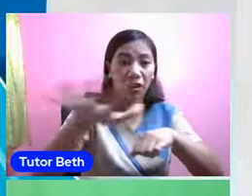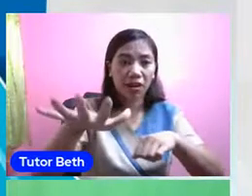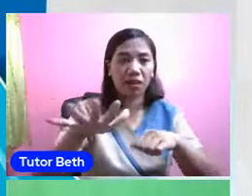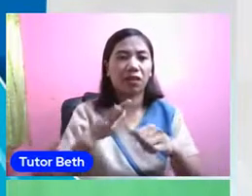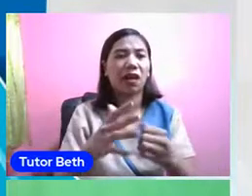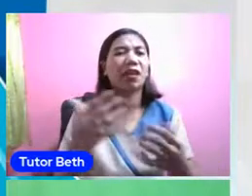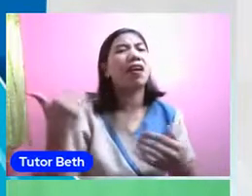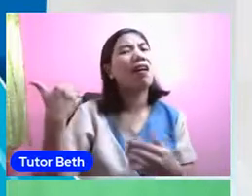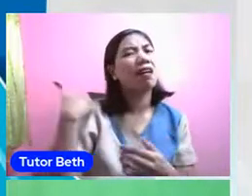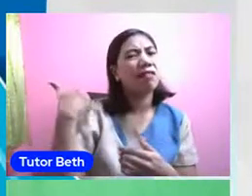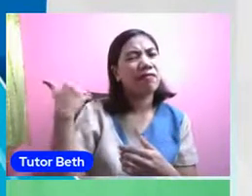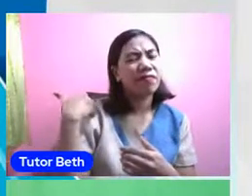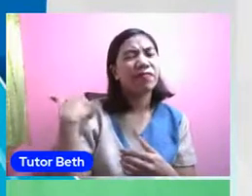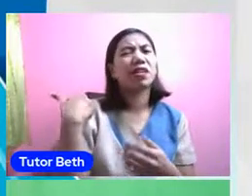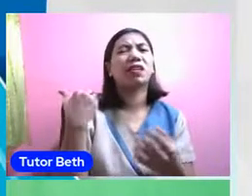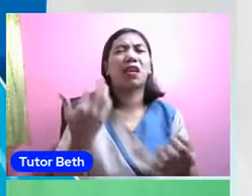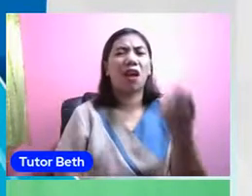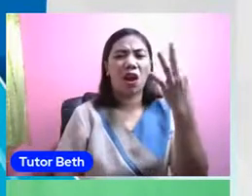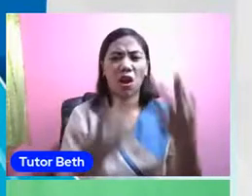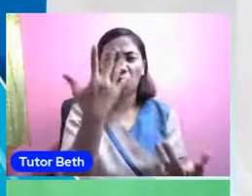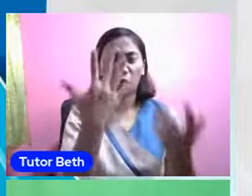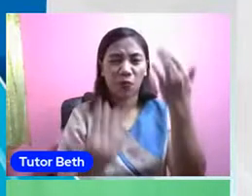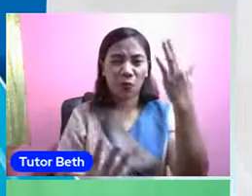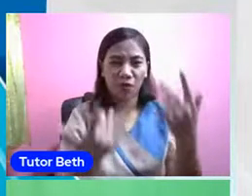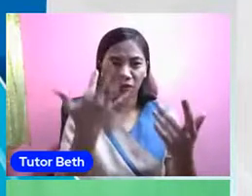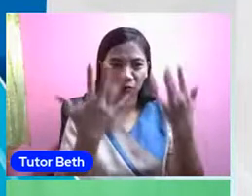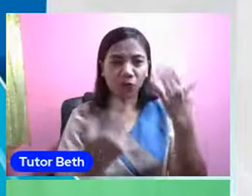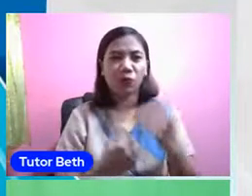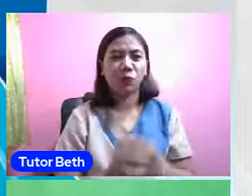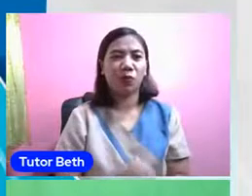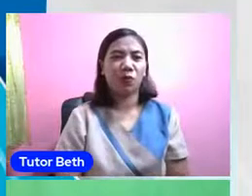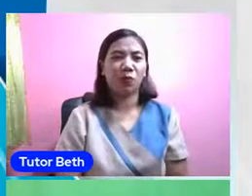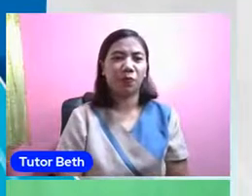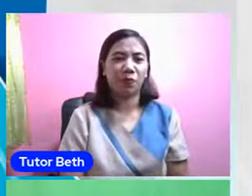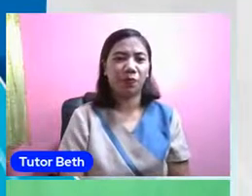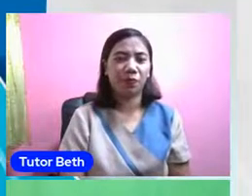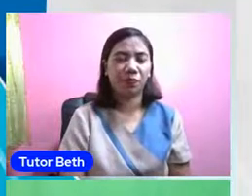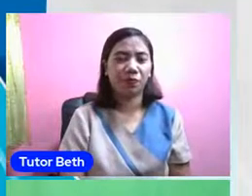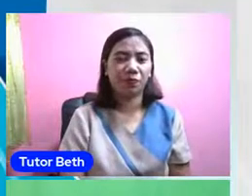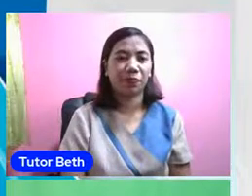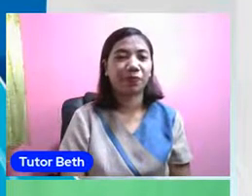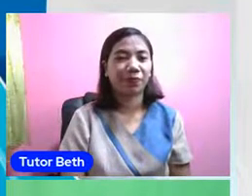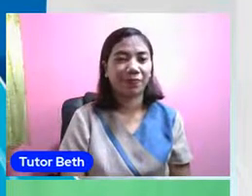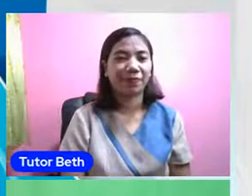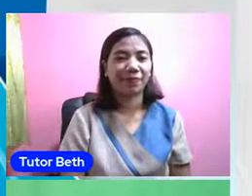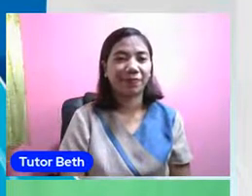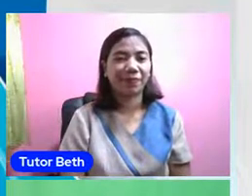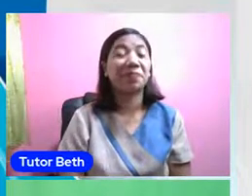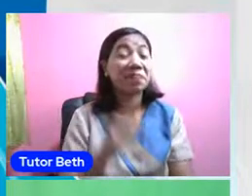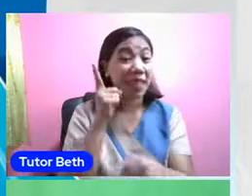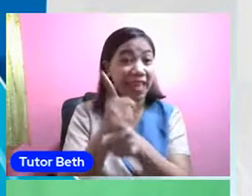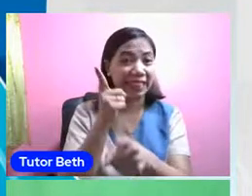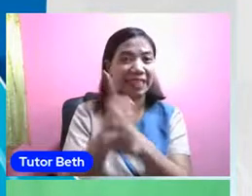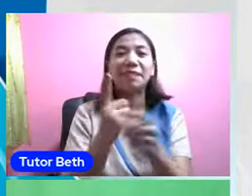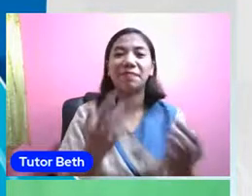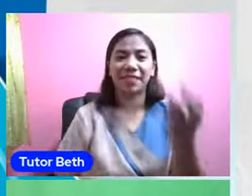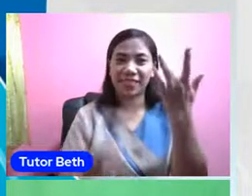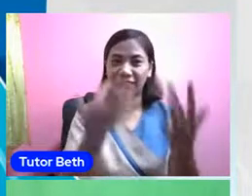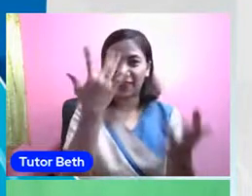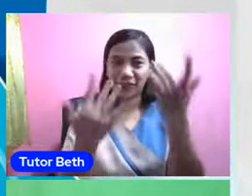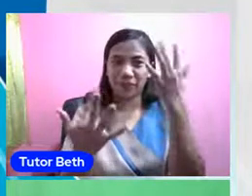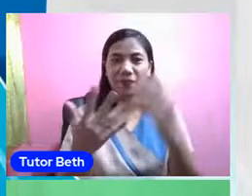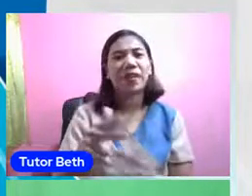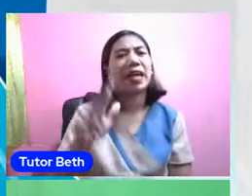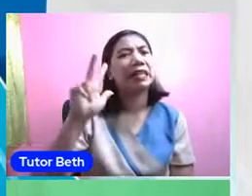Si Dave. Sabi ni Dave, sunog daw. Okay, ano kayo? O, tama, sunog. O, yung